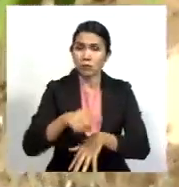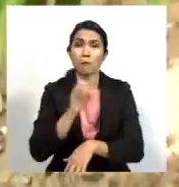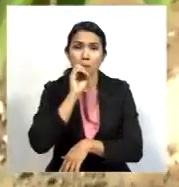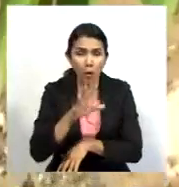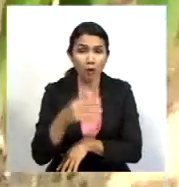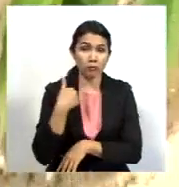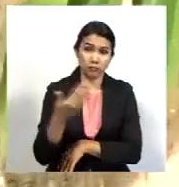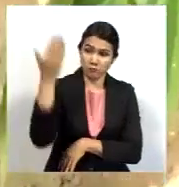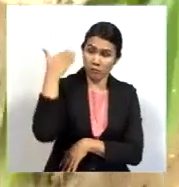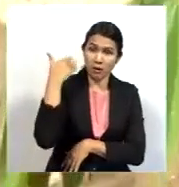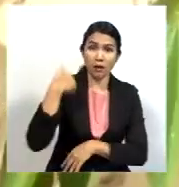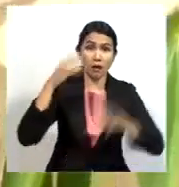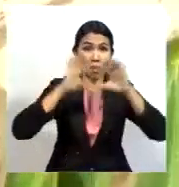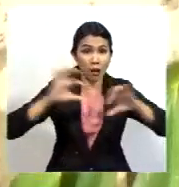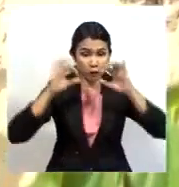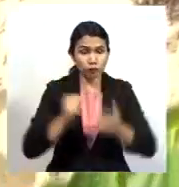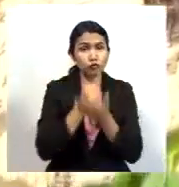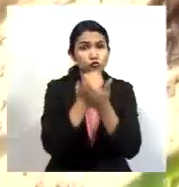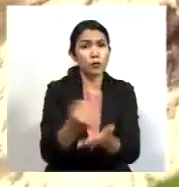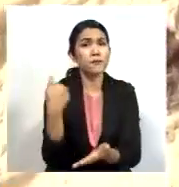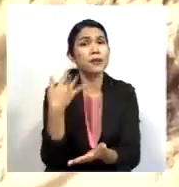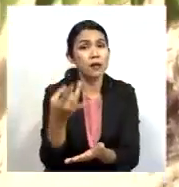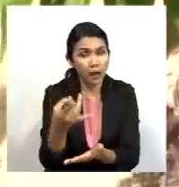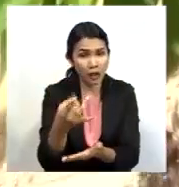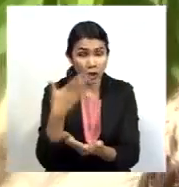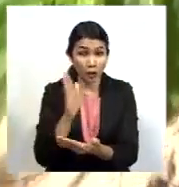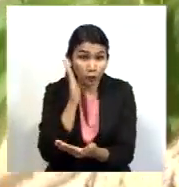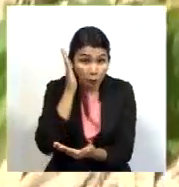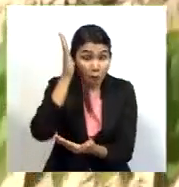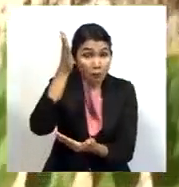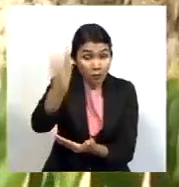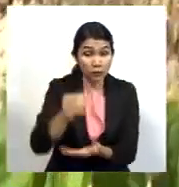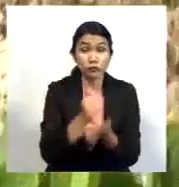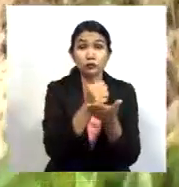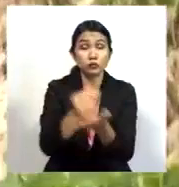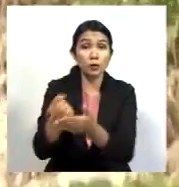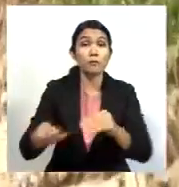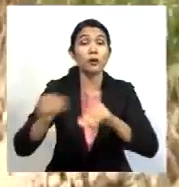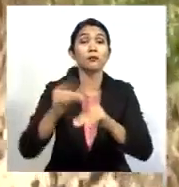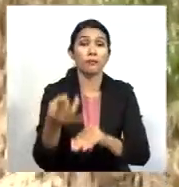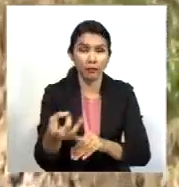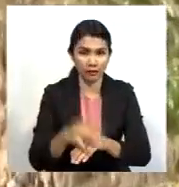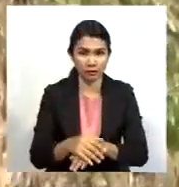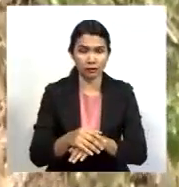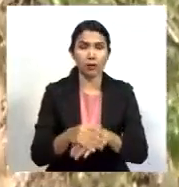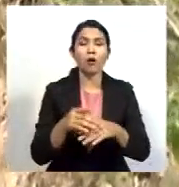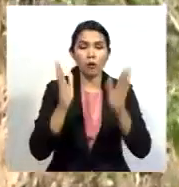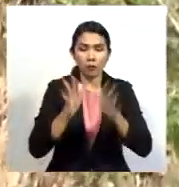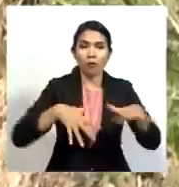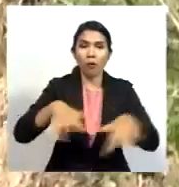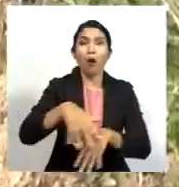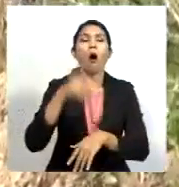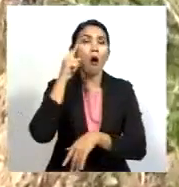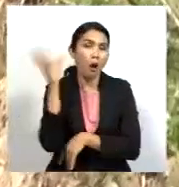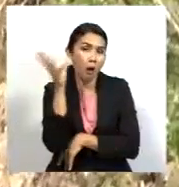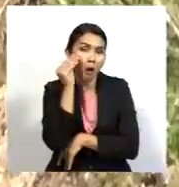านมาเนี่ยรัฐให้ความช่วยเหลืออะไรไปบ้างและจะให้ความช่วยเหลืออะไรเพิ่มเติมอีกนะคะประชาชนจะได้รับชุดข้อมูลเดียวกันเพ